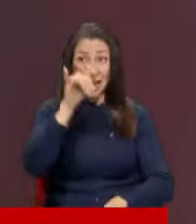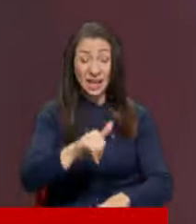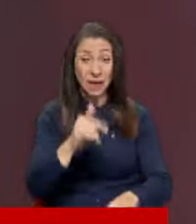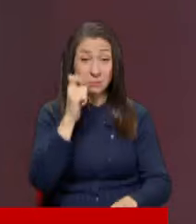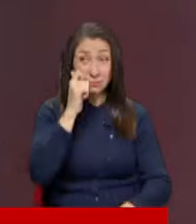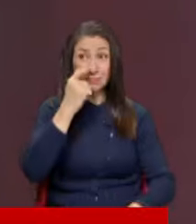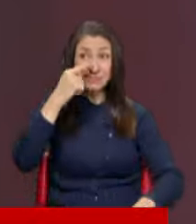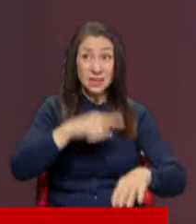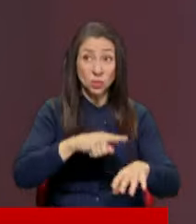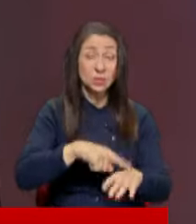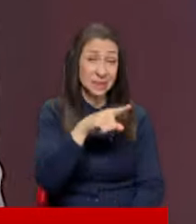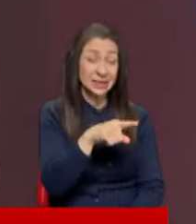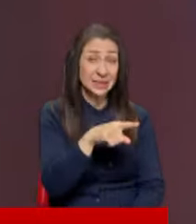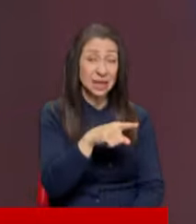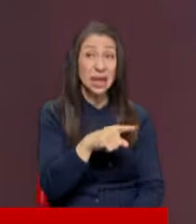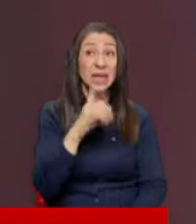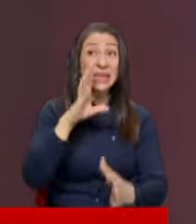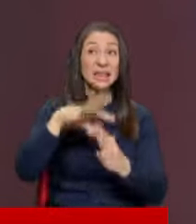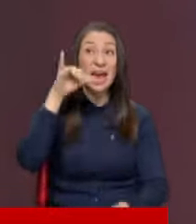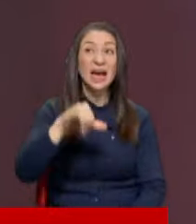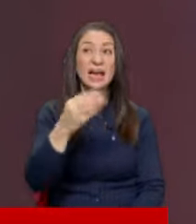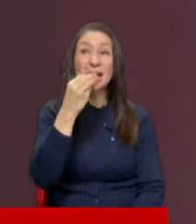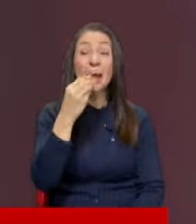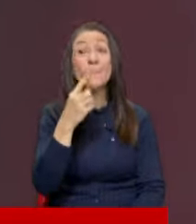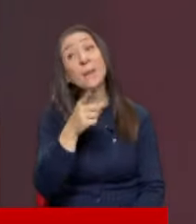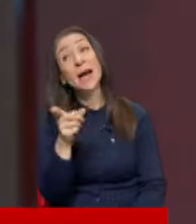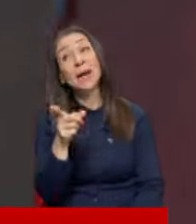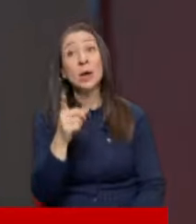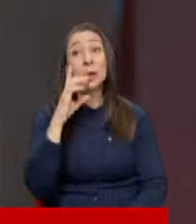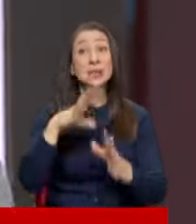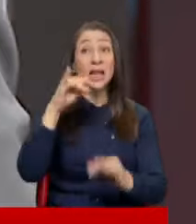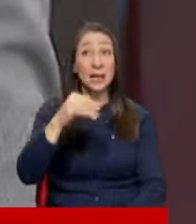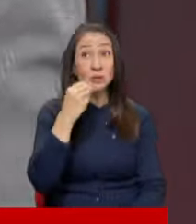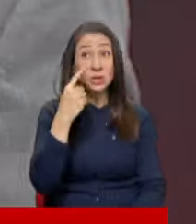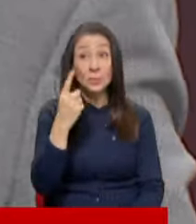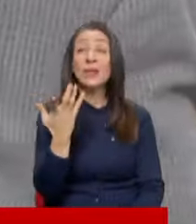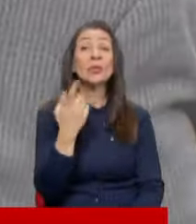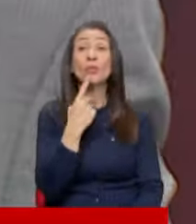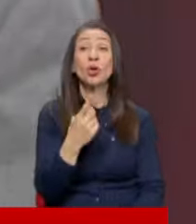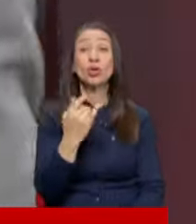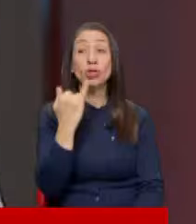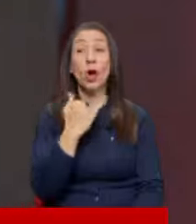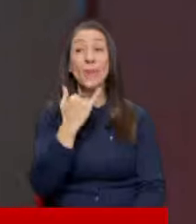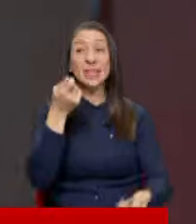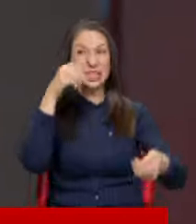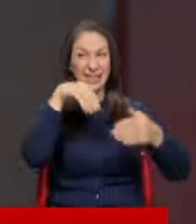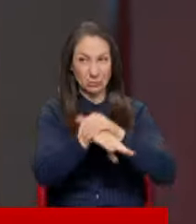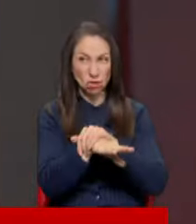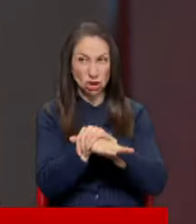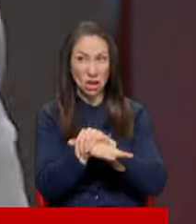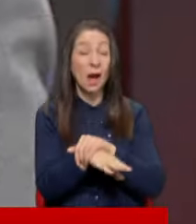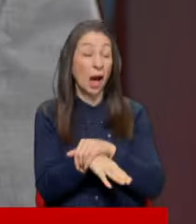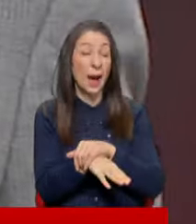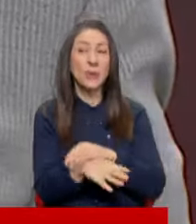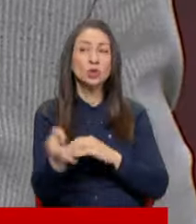Dindar olduğunuza inanıyorsanız kul hakkı yiyenlere bak kulak yemiş değil mi Ne diyor torpille işe girmiş